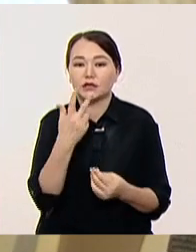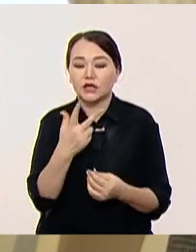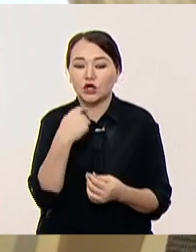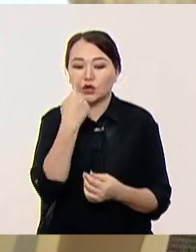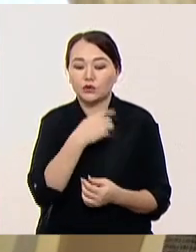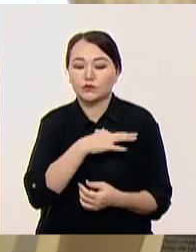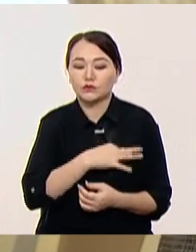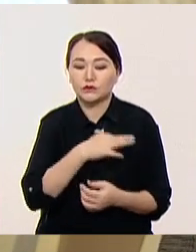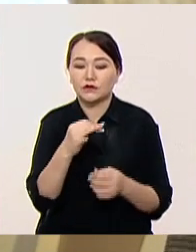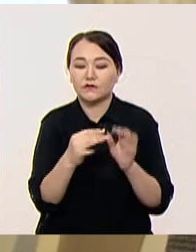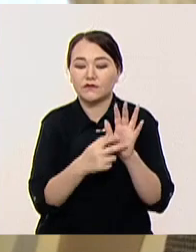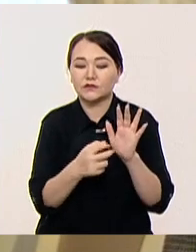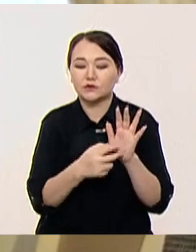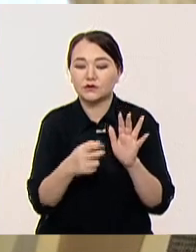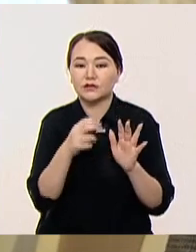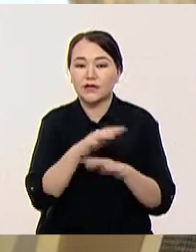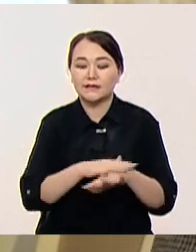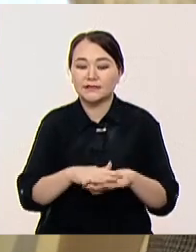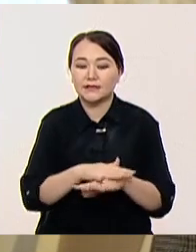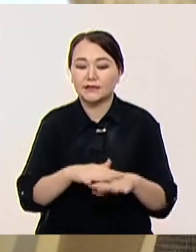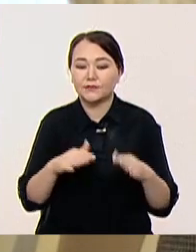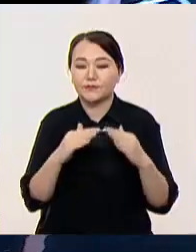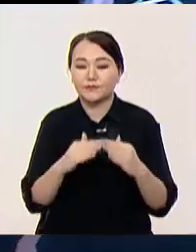лица и 800 населения.